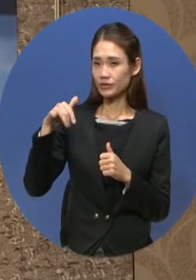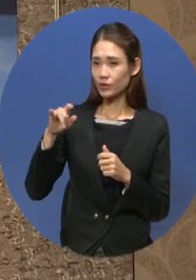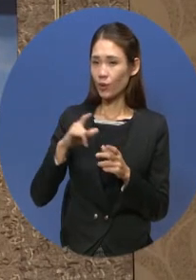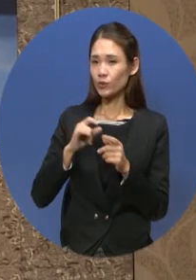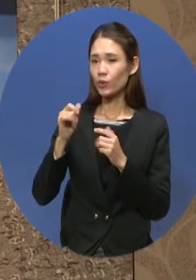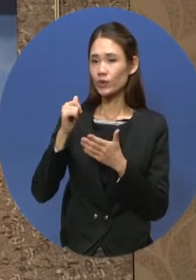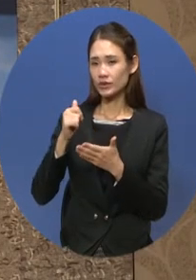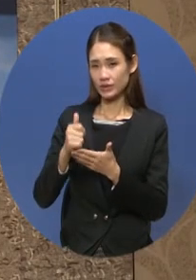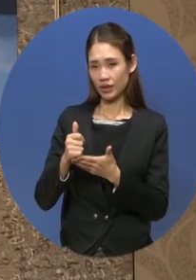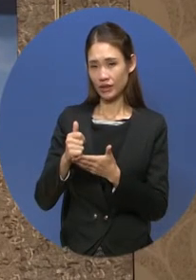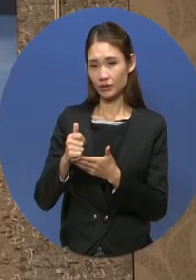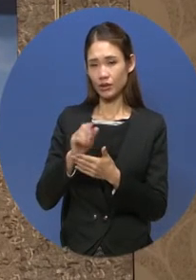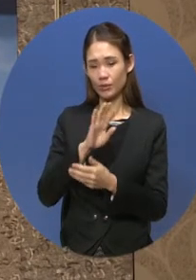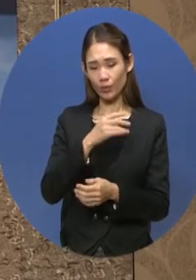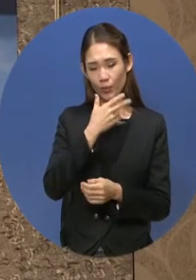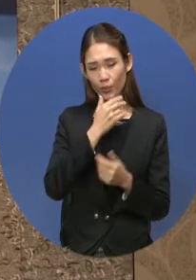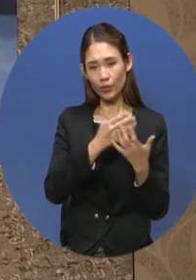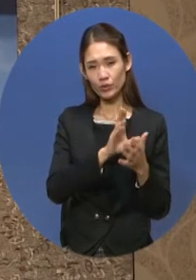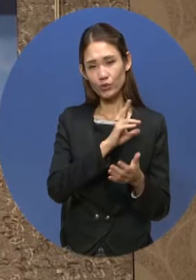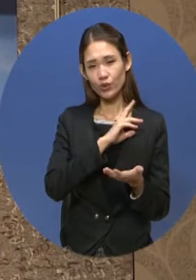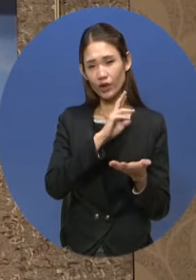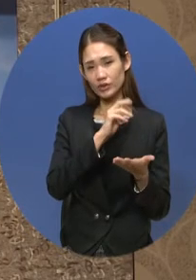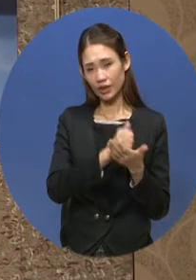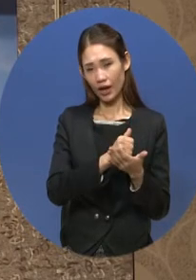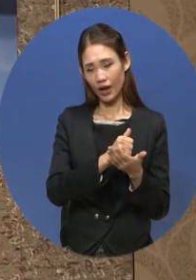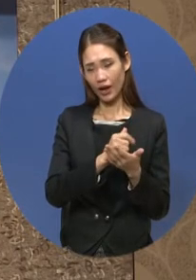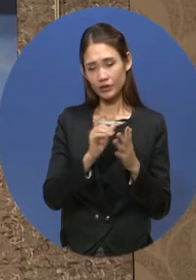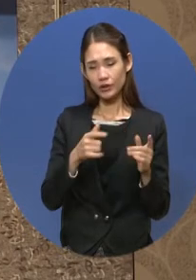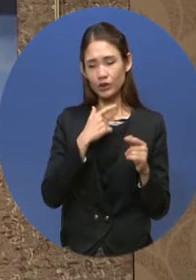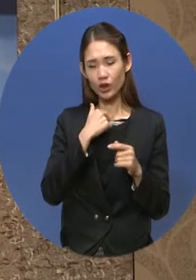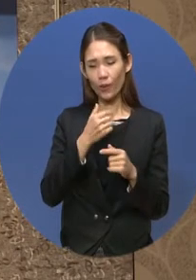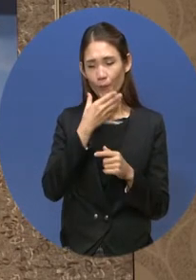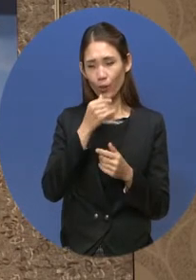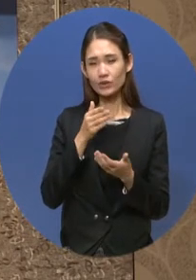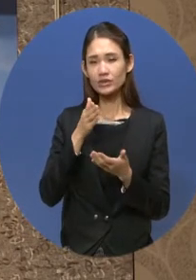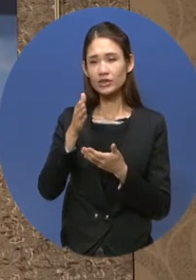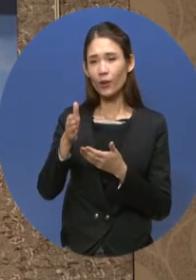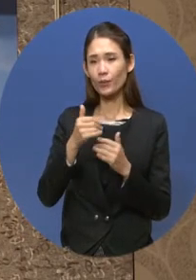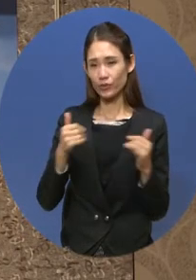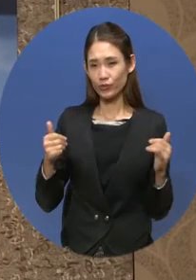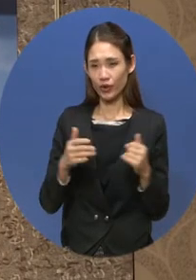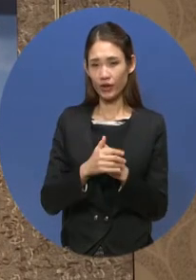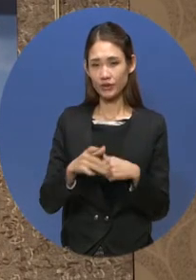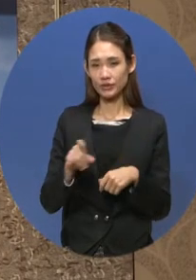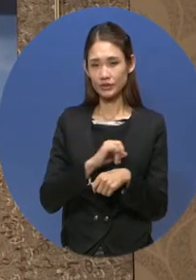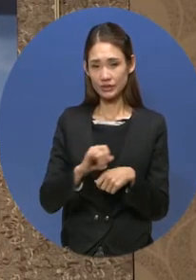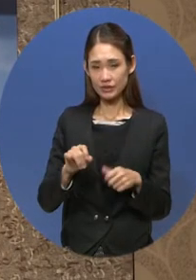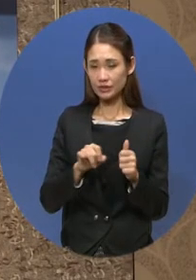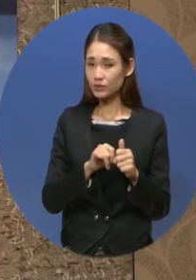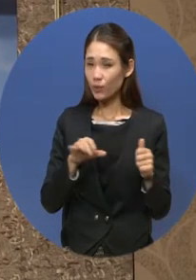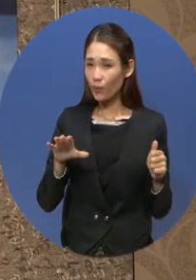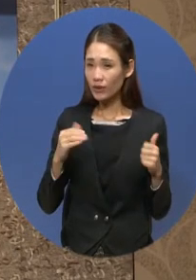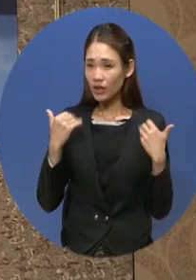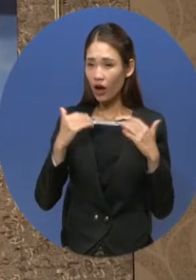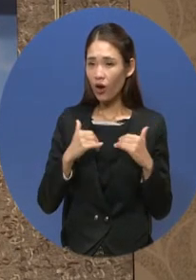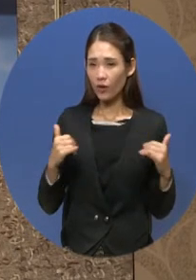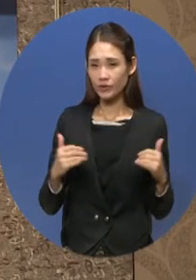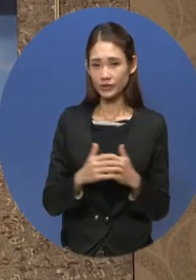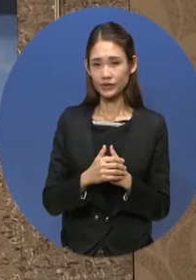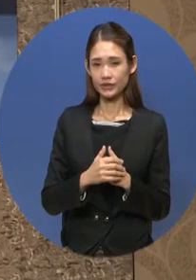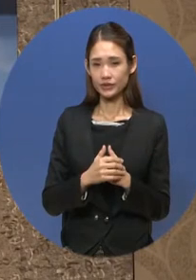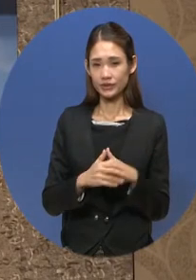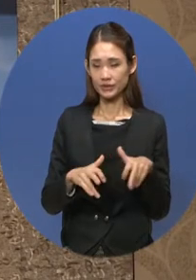도지사님이 보건복지위원장을 지내셨던 복지 전문가세요. 예. 그래서 특히 이렇게 소외된